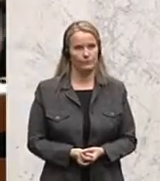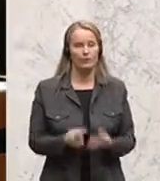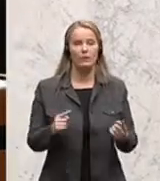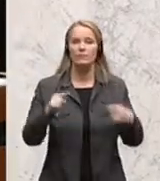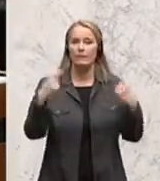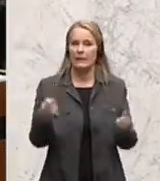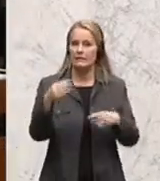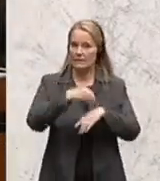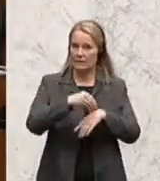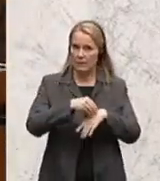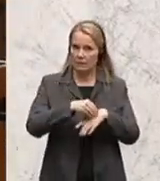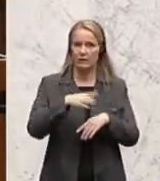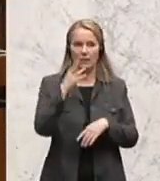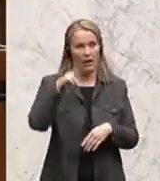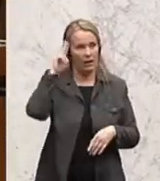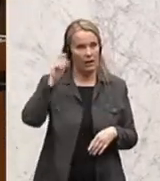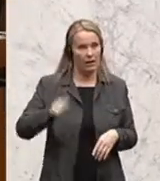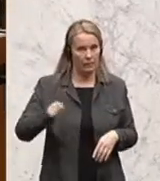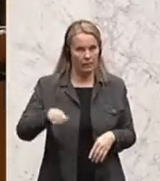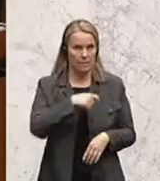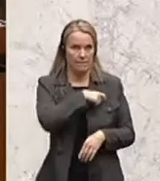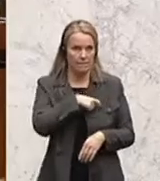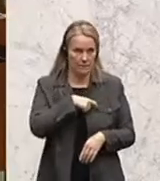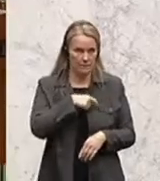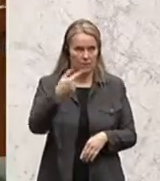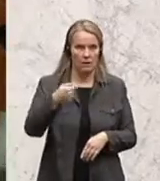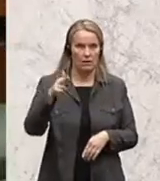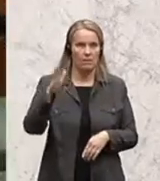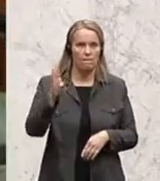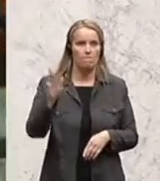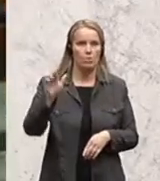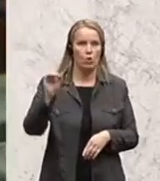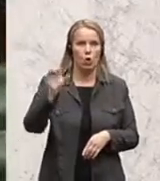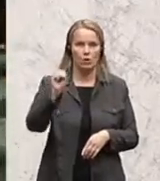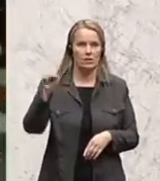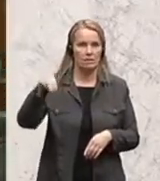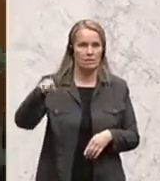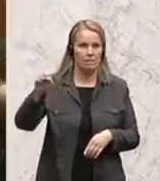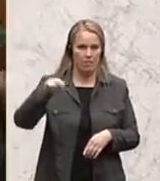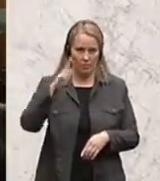Als nächster zu Wort gemeldet ist der Herr Abgeordnete Magister Rossmann. Ich erteile Sie.